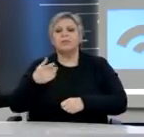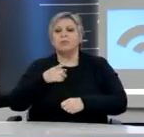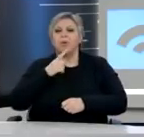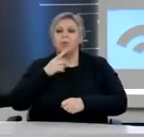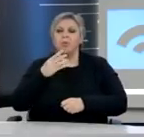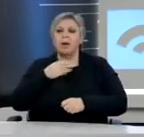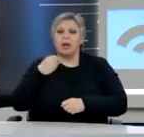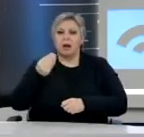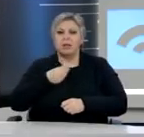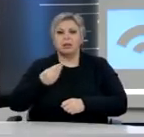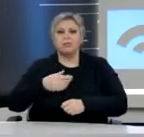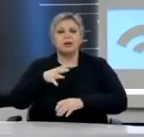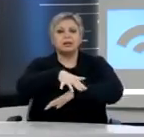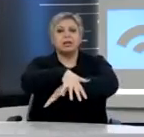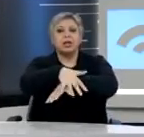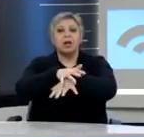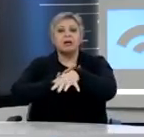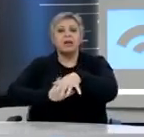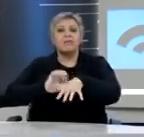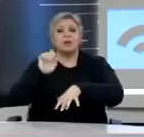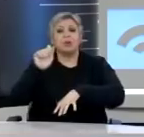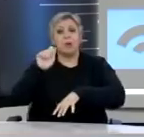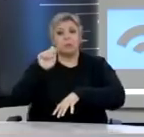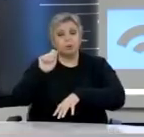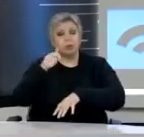Αποστολάκης που σήμερα είναι Υπουργός Εθνικής Άμυνας.